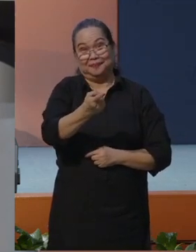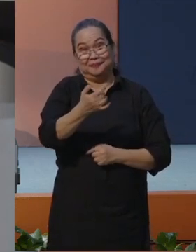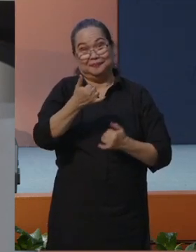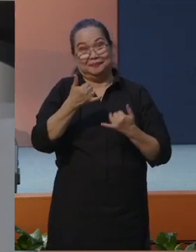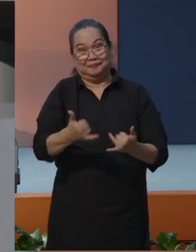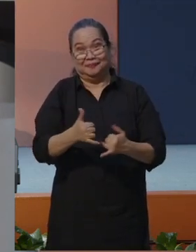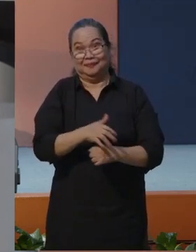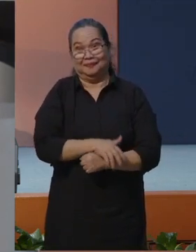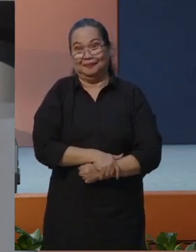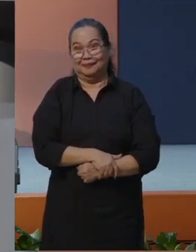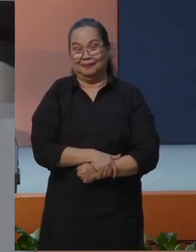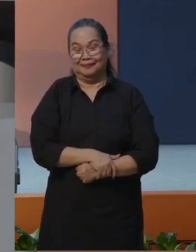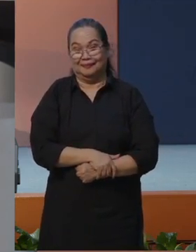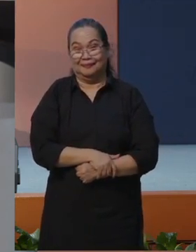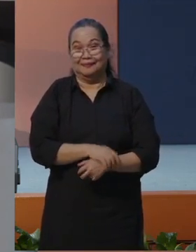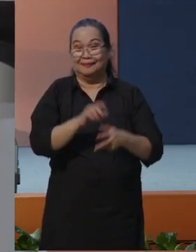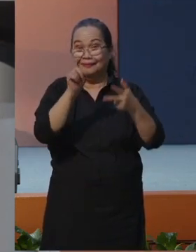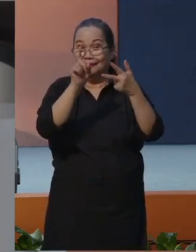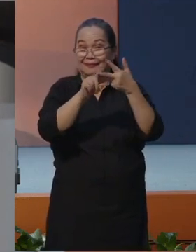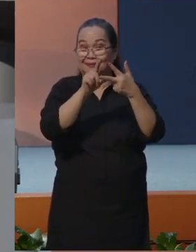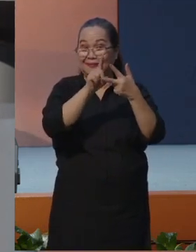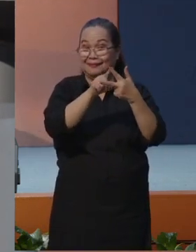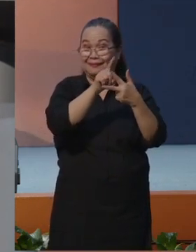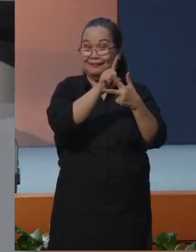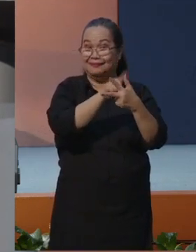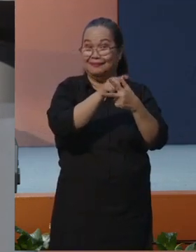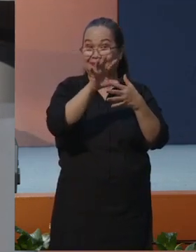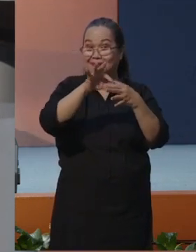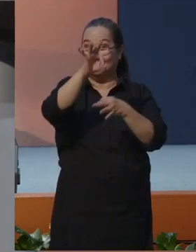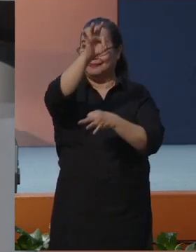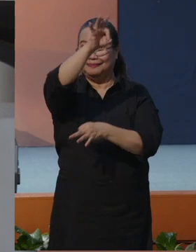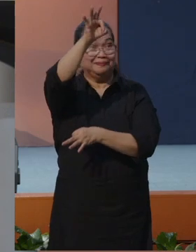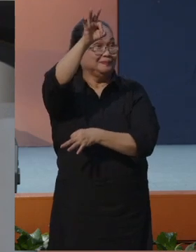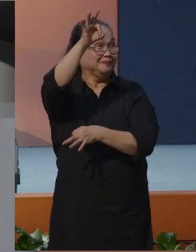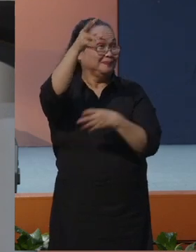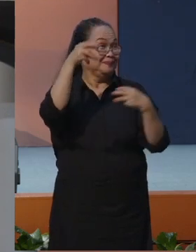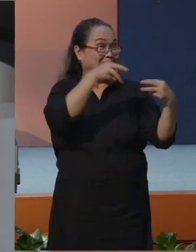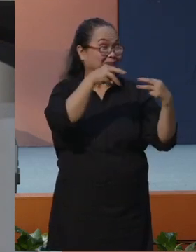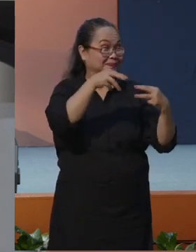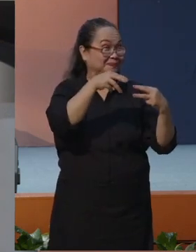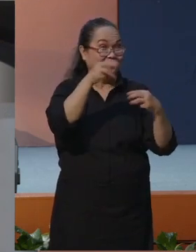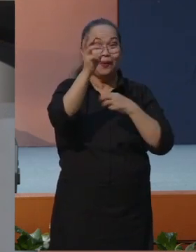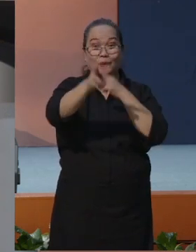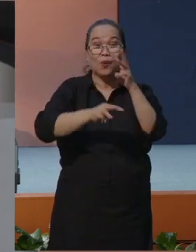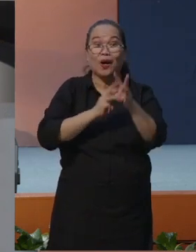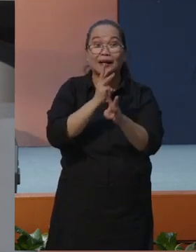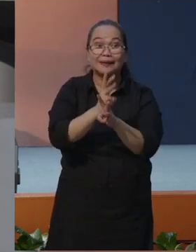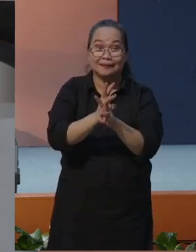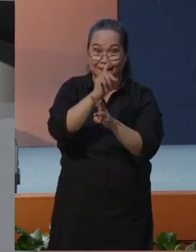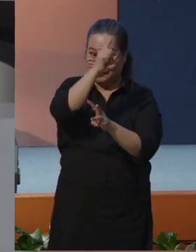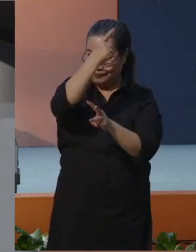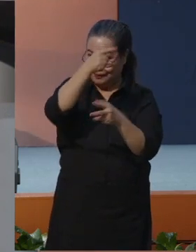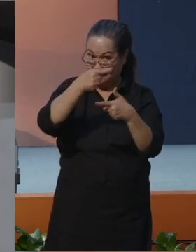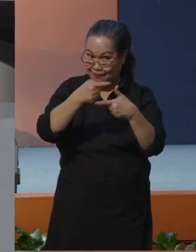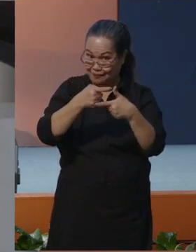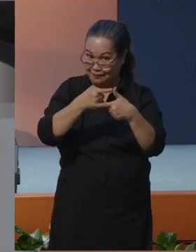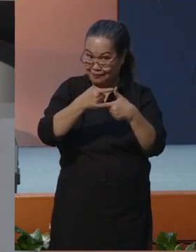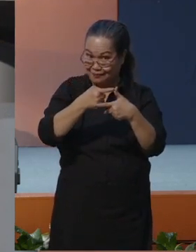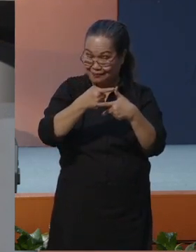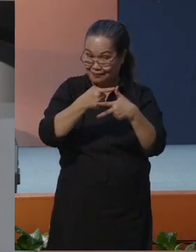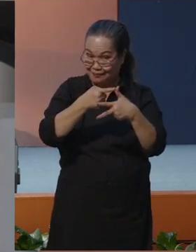ngayon. Tatlo po ang kaaway ng ating kaluluwa. Ang daigdig, ang ating